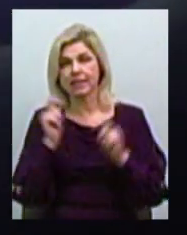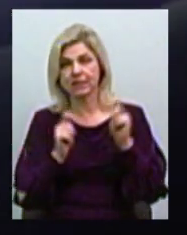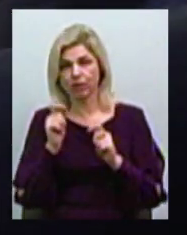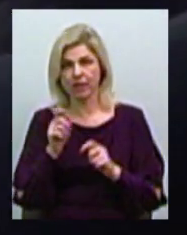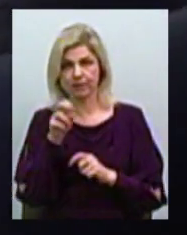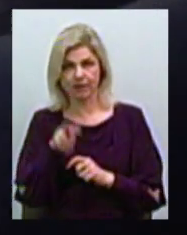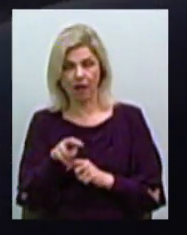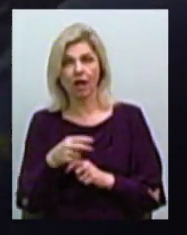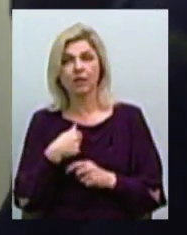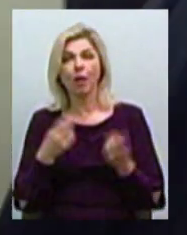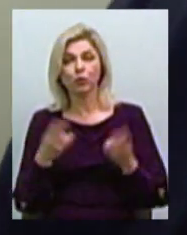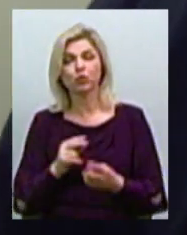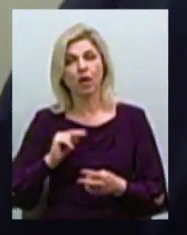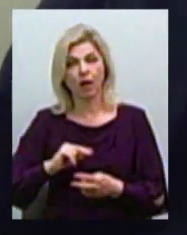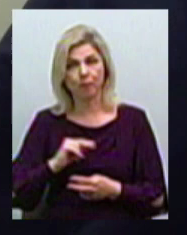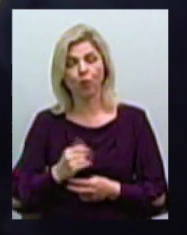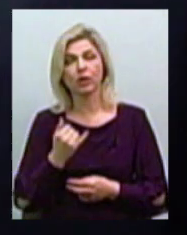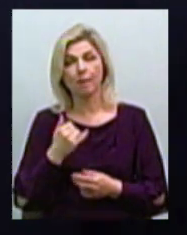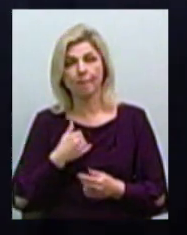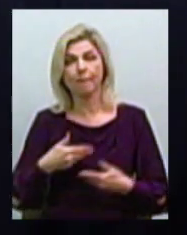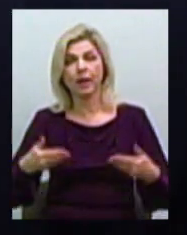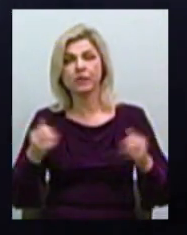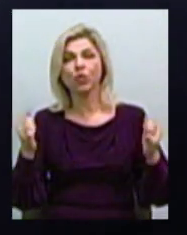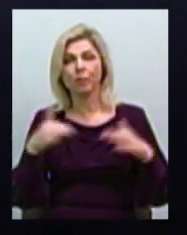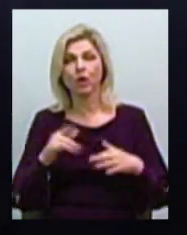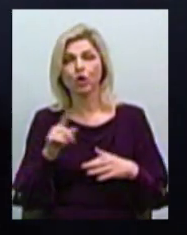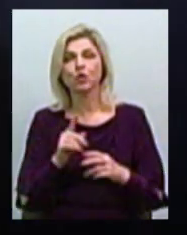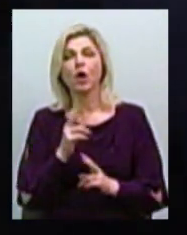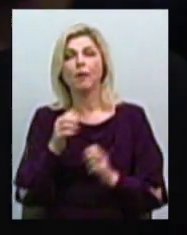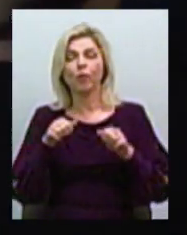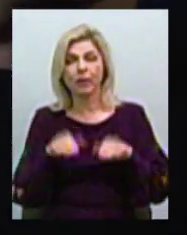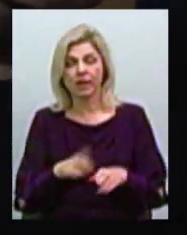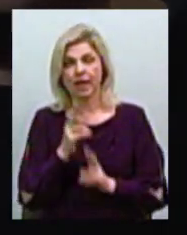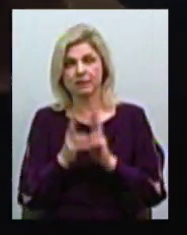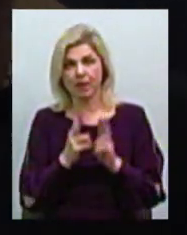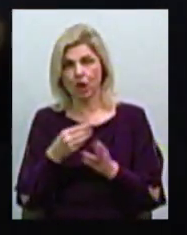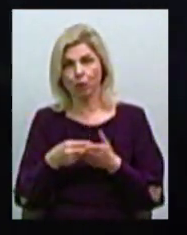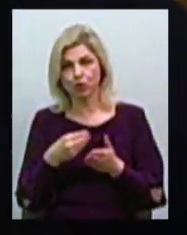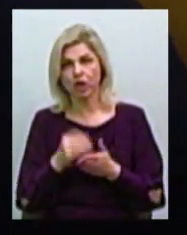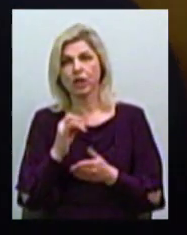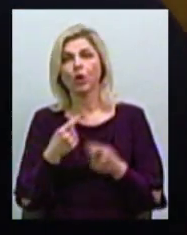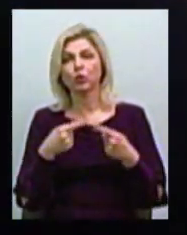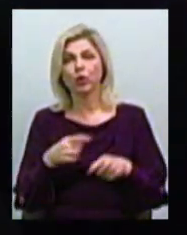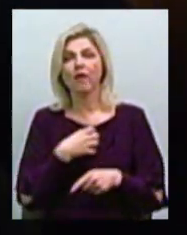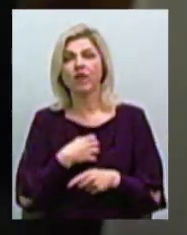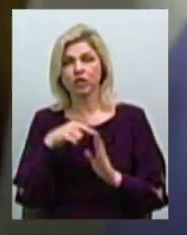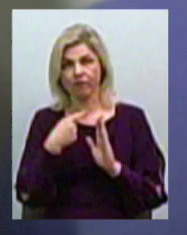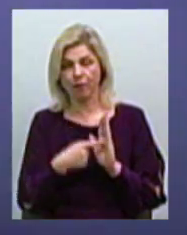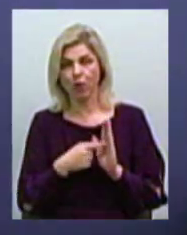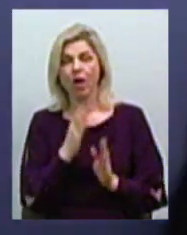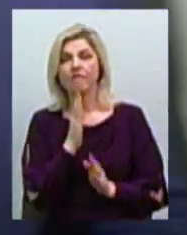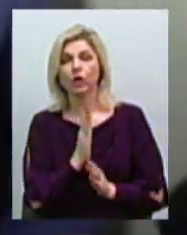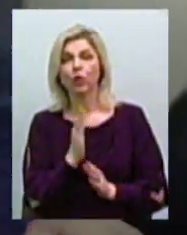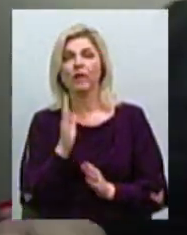работать. У нас плохие цели. Мы собираемся для того, чтобы принять изменения бюджета и другие важные вопросы для Николаевича. Виктория Викторовна не хочет, не